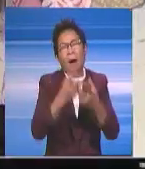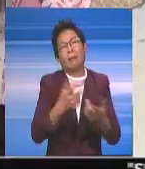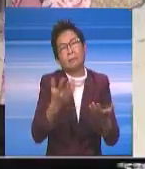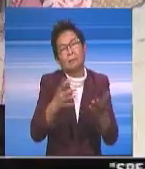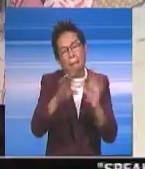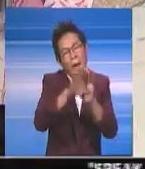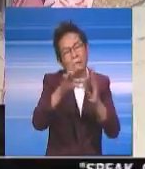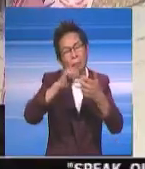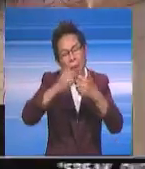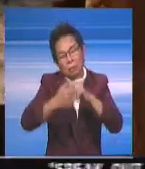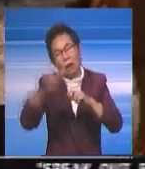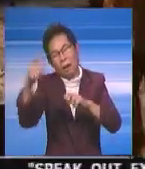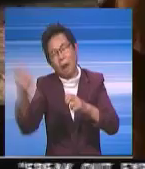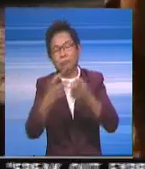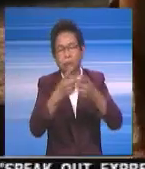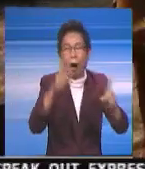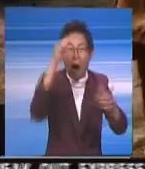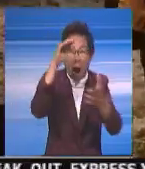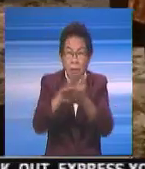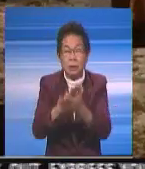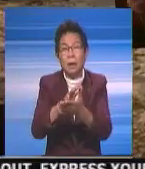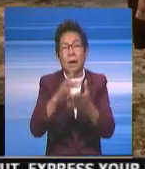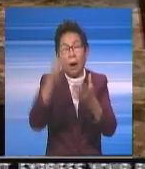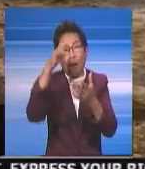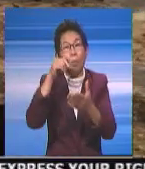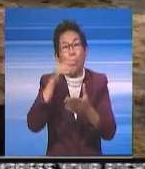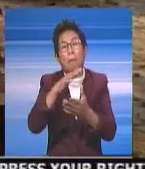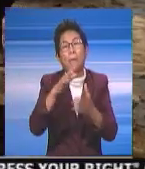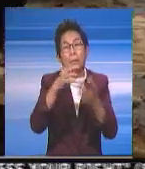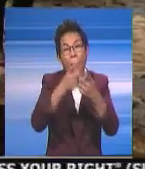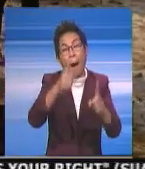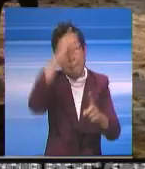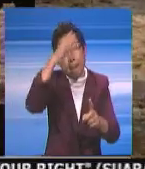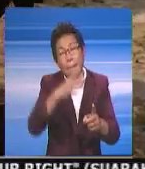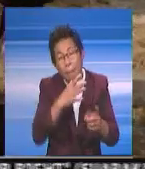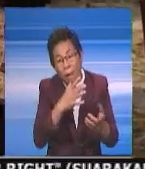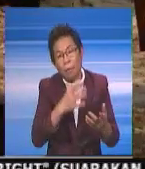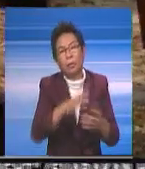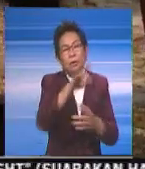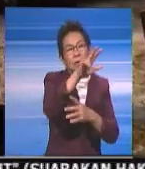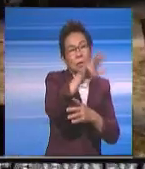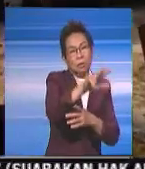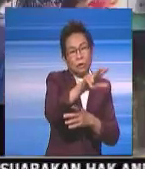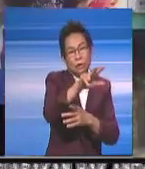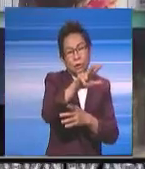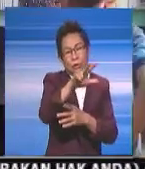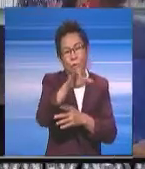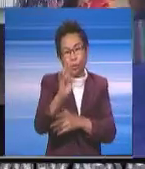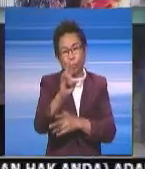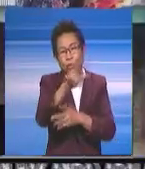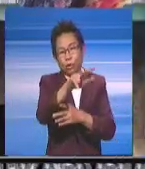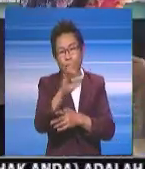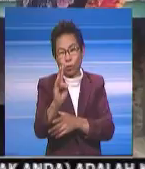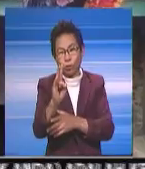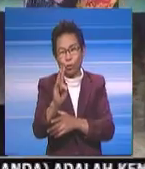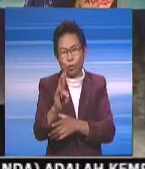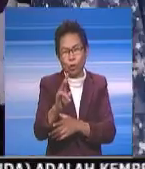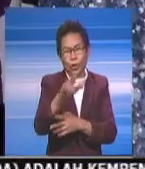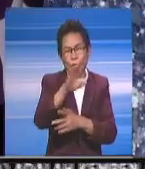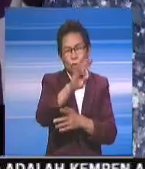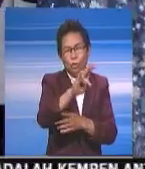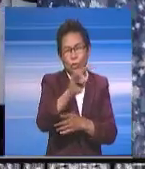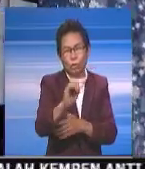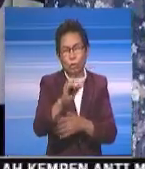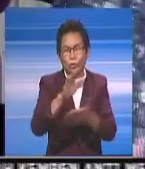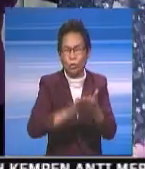bapa atau masalah moral pelajar itu sendiri. Atas dasar itu, 70 orang guru SMK Penarik RU 10 Setiu tidak pernah kenal